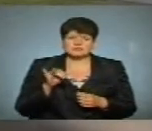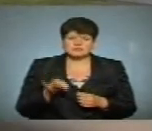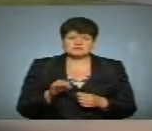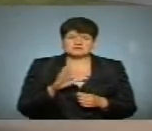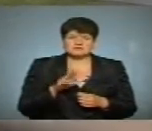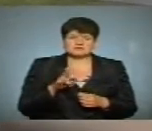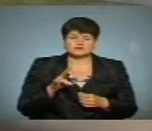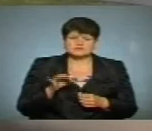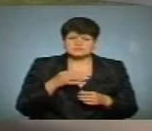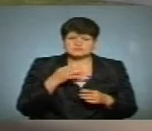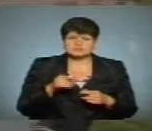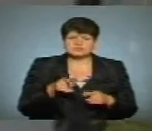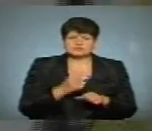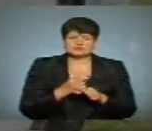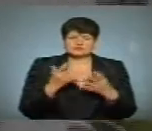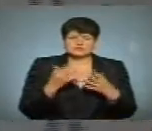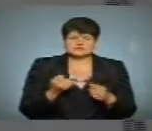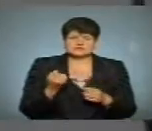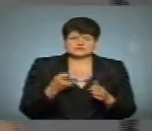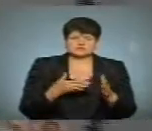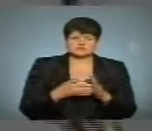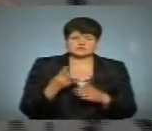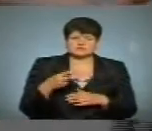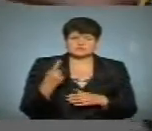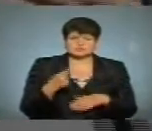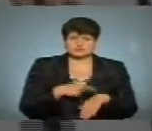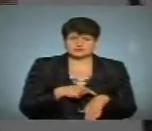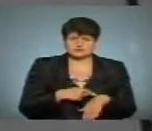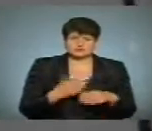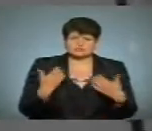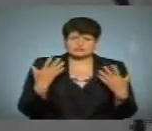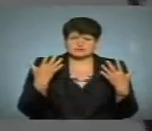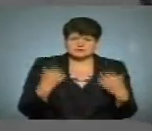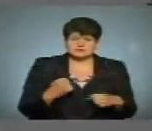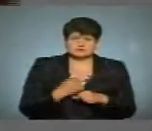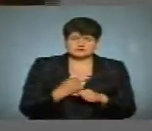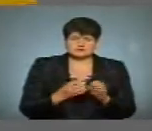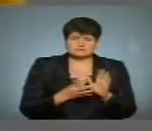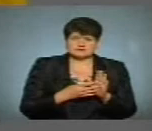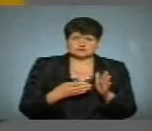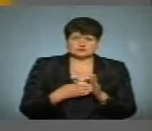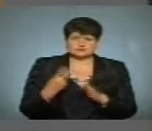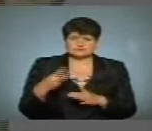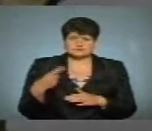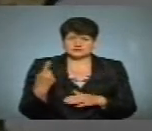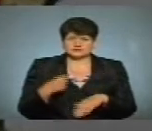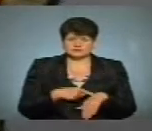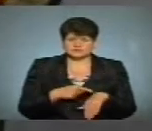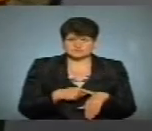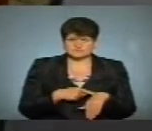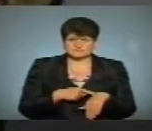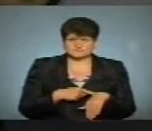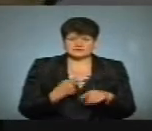Новіцький розповів, що його робочий день з 11 до 21 години. У вихідні дні працює з 9 до 21 години. Це